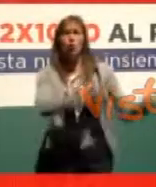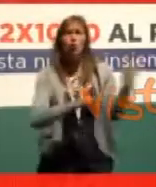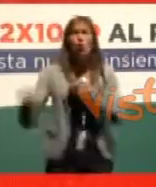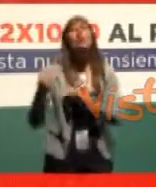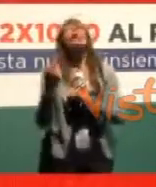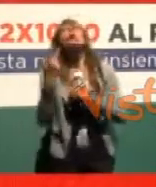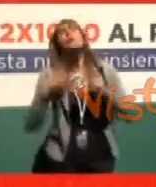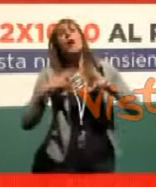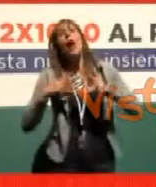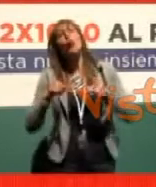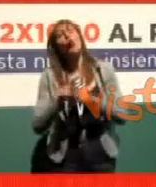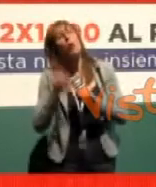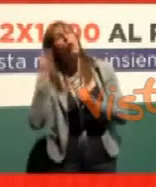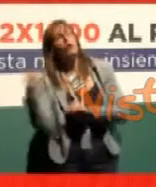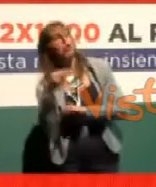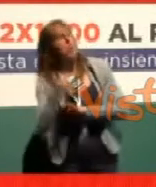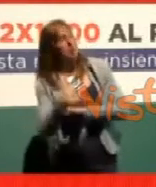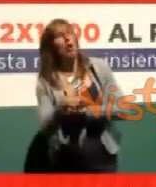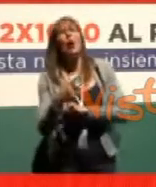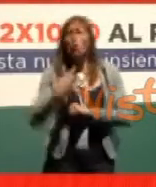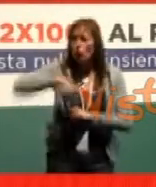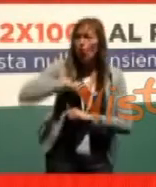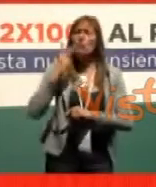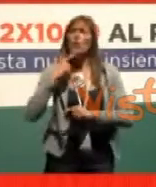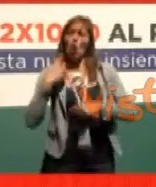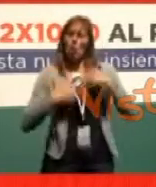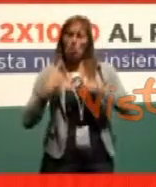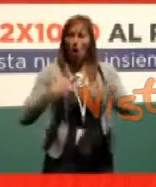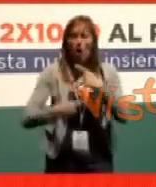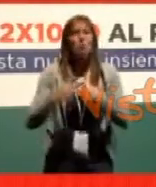visibilità. La gente da noi non vuole le polemiche, vuole